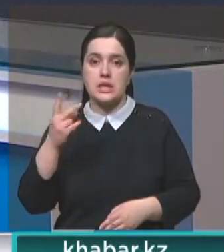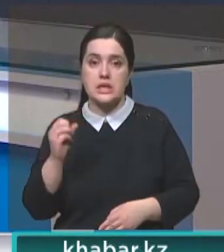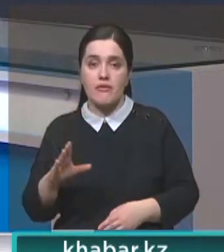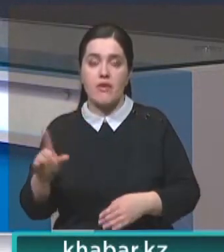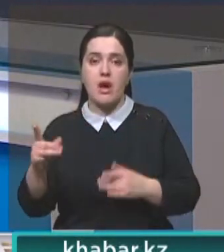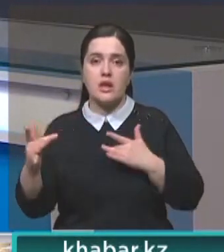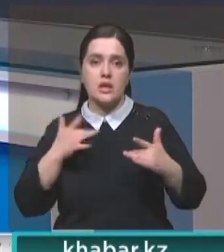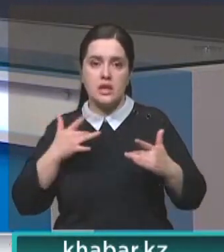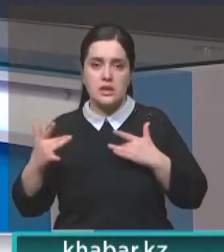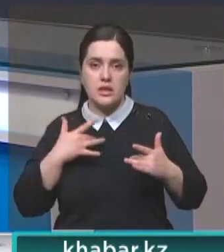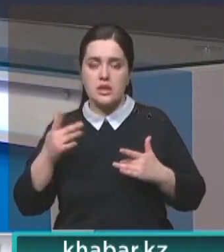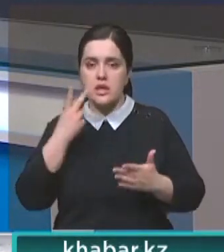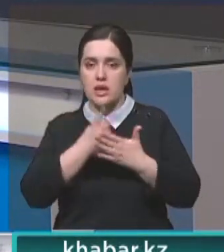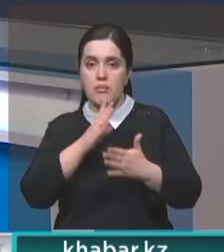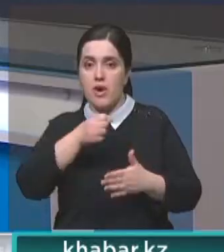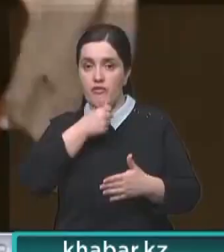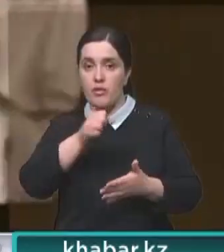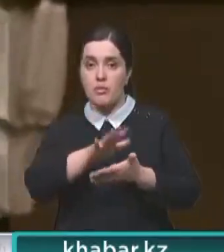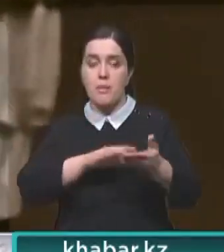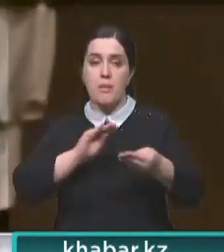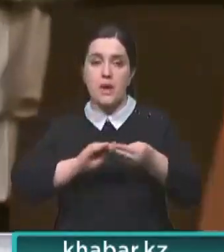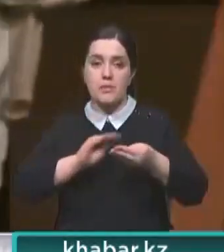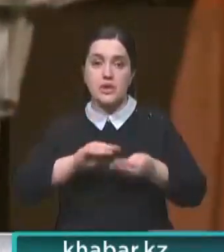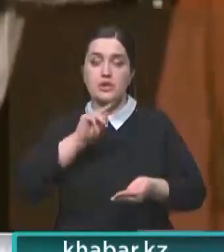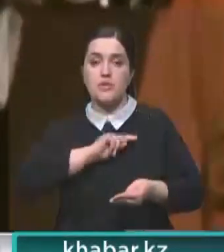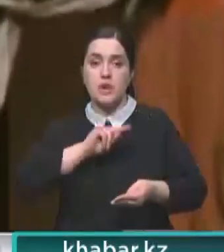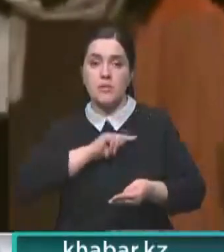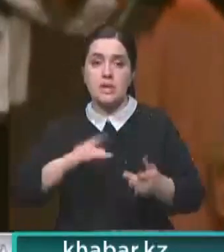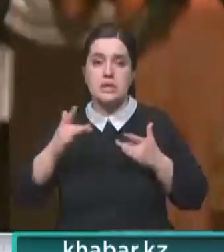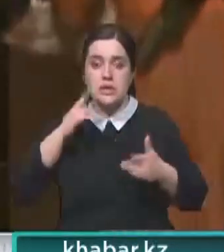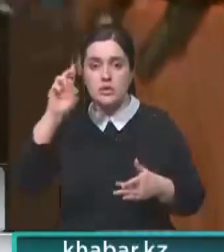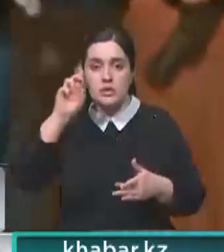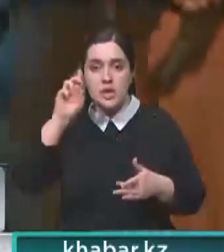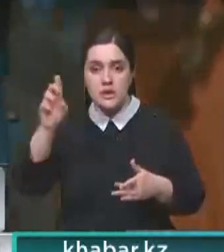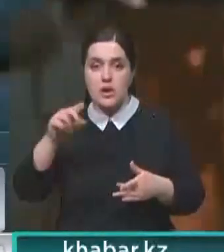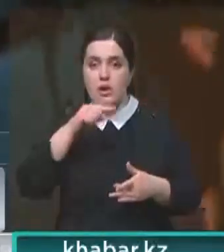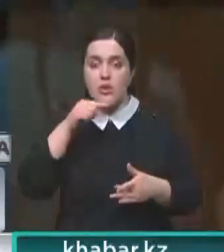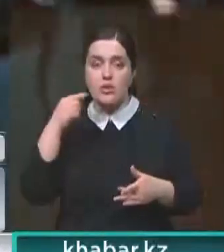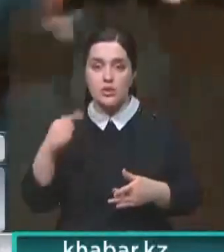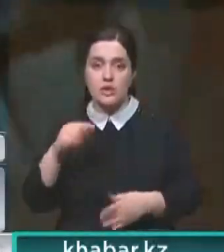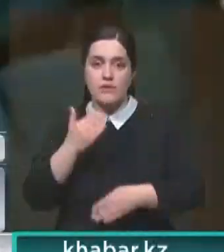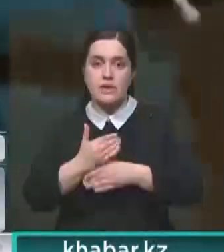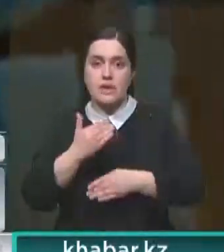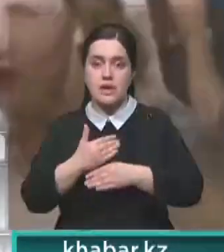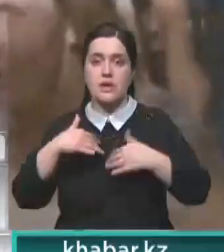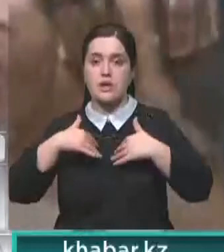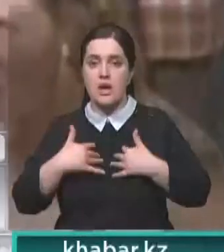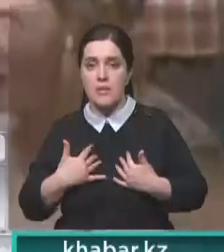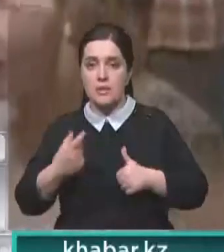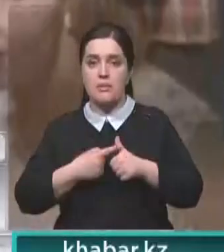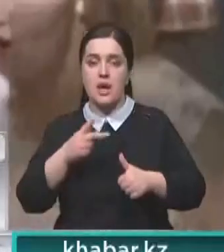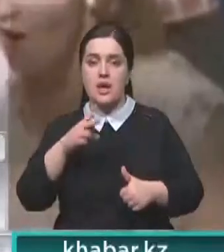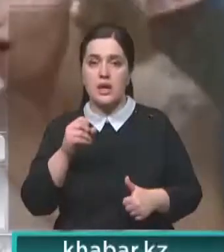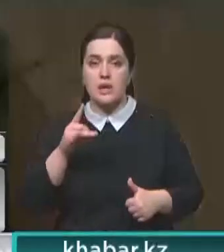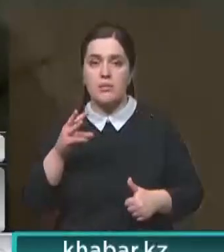Померанцев. Артист большой буквы, несмотря на возраст, продолжает по-прежнему работать на сцене Государственного академического русского театра драмы